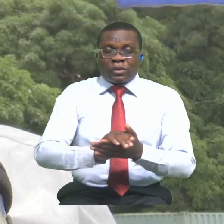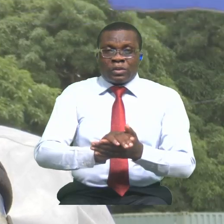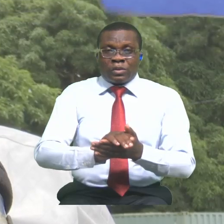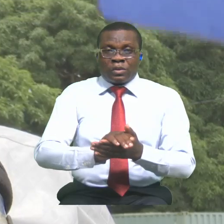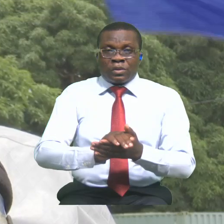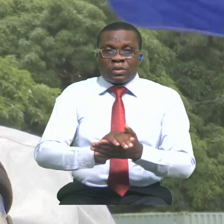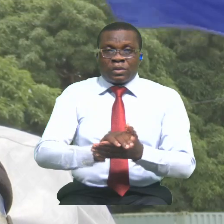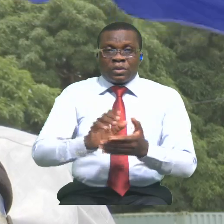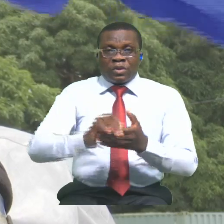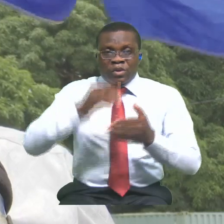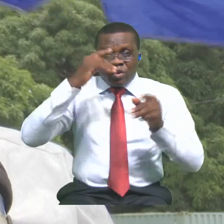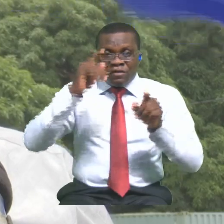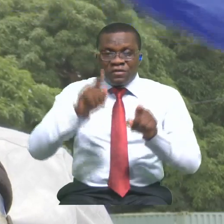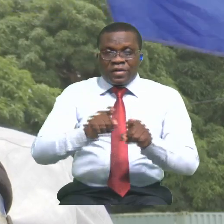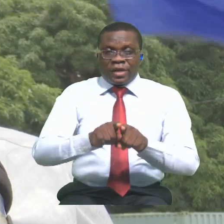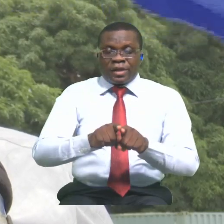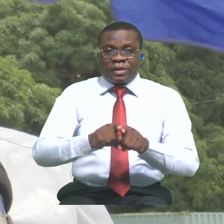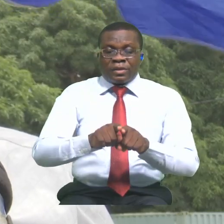le frère,